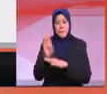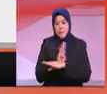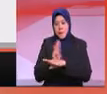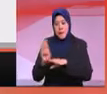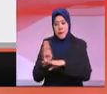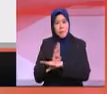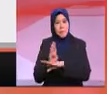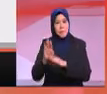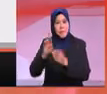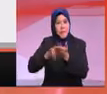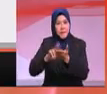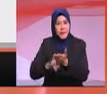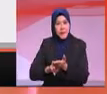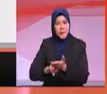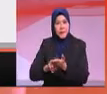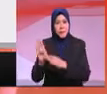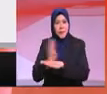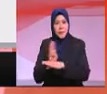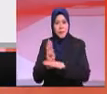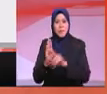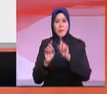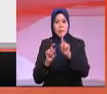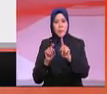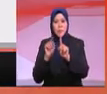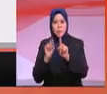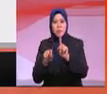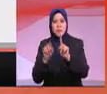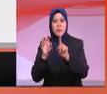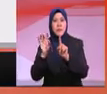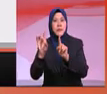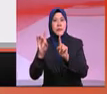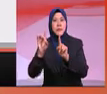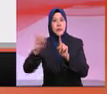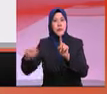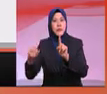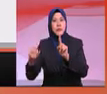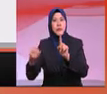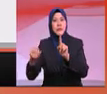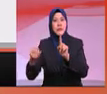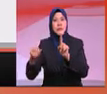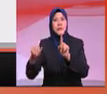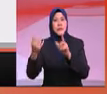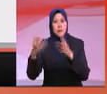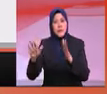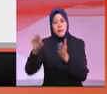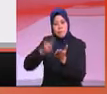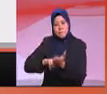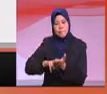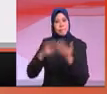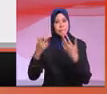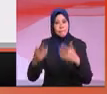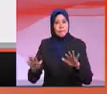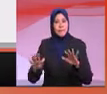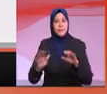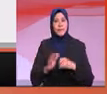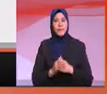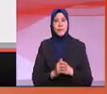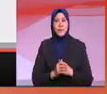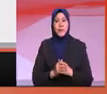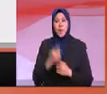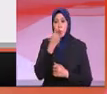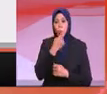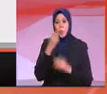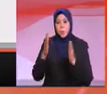perniagaan tempat pendaftaran perniagaan ialah 1.18 juta telah daftar, dan mereka